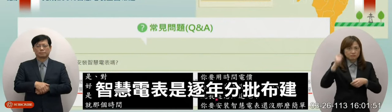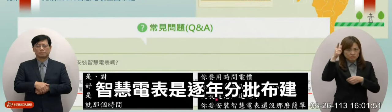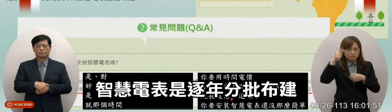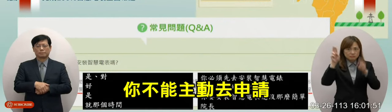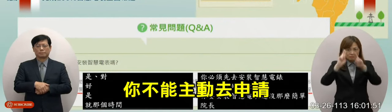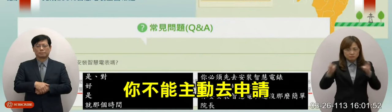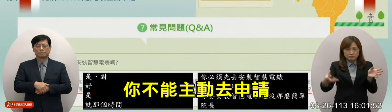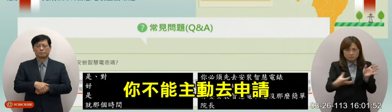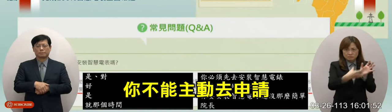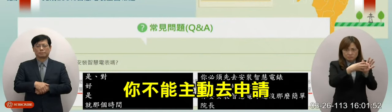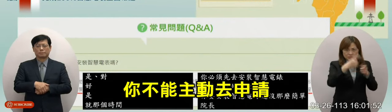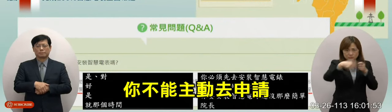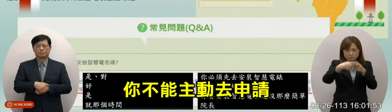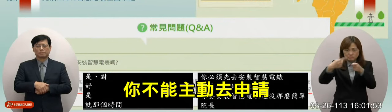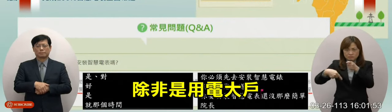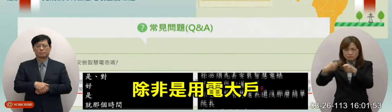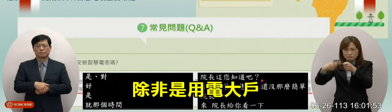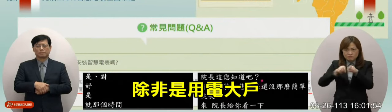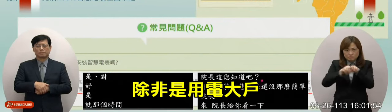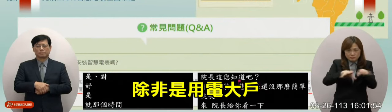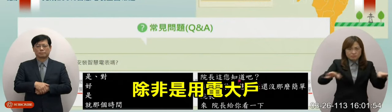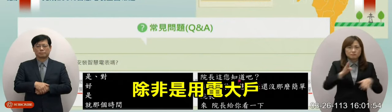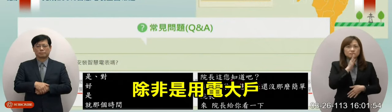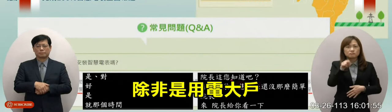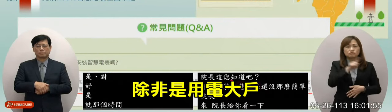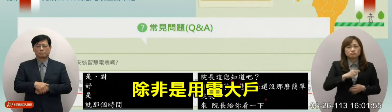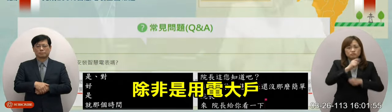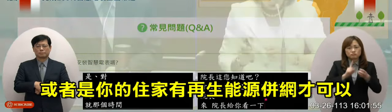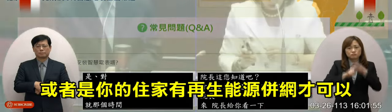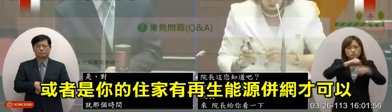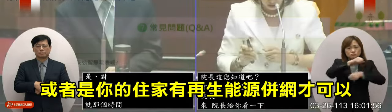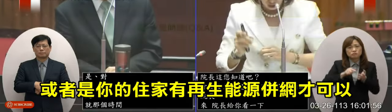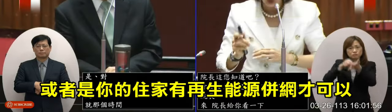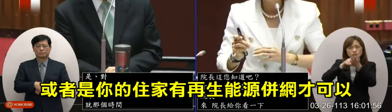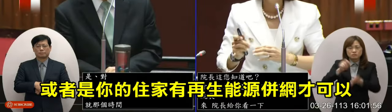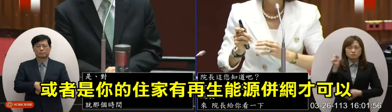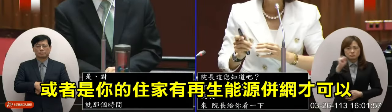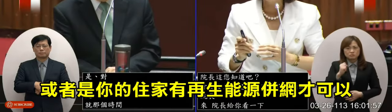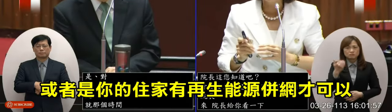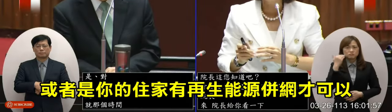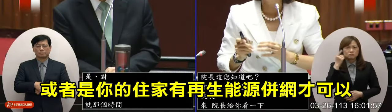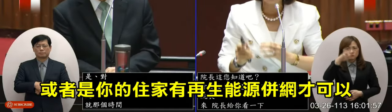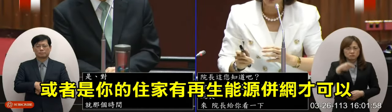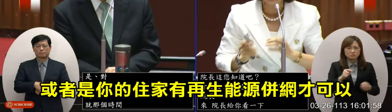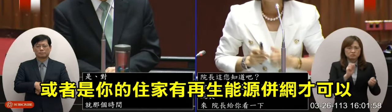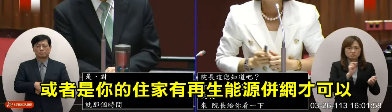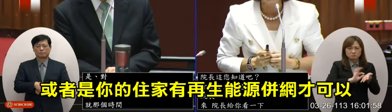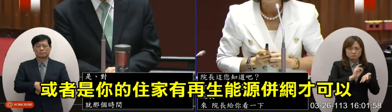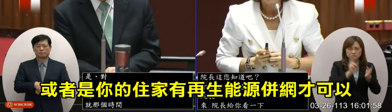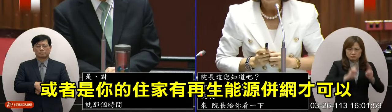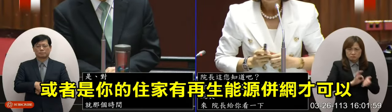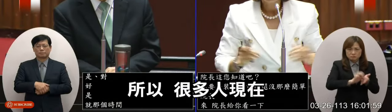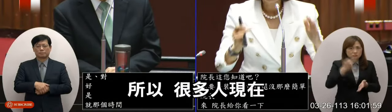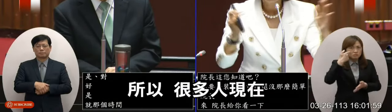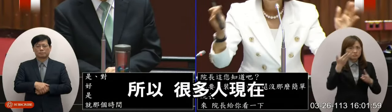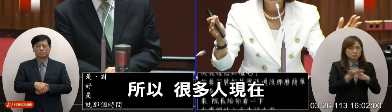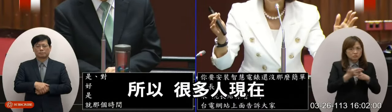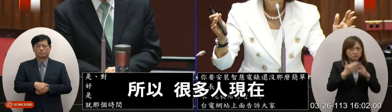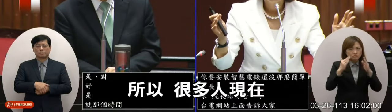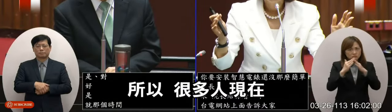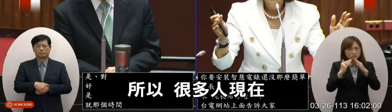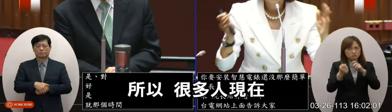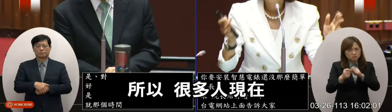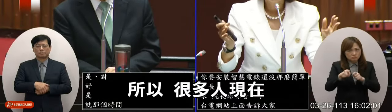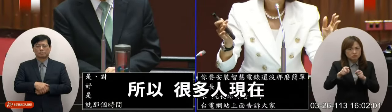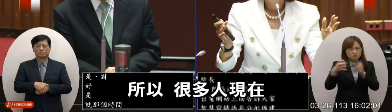批部件，你不能主动去申请，除非是用电大户或者是你的住家有再生能源并网才可以。所以很多